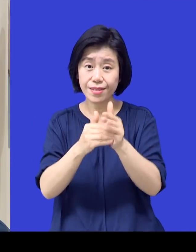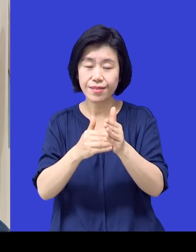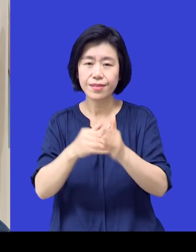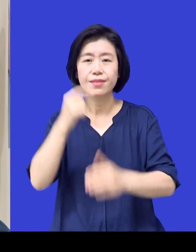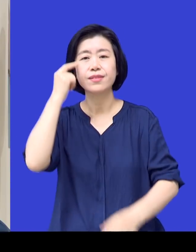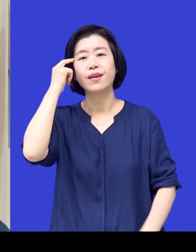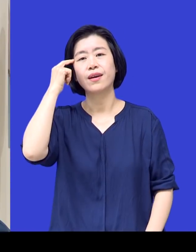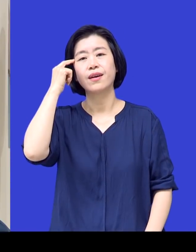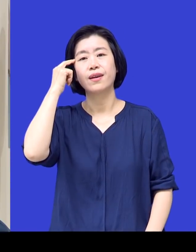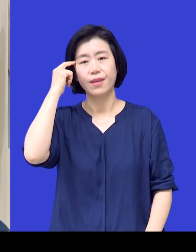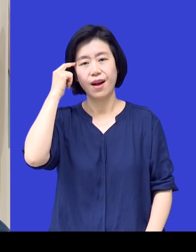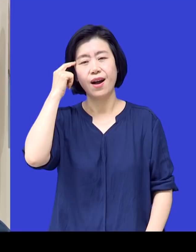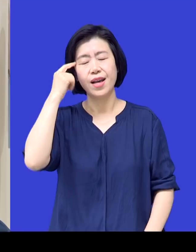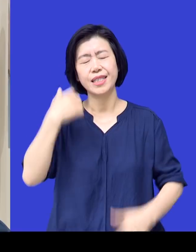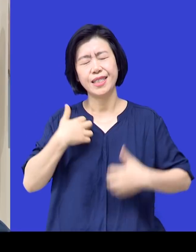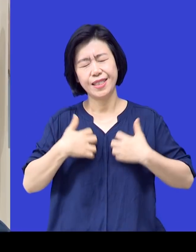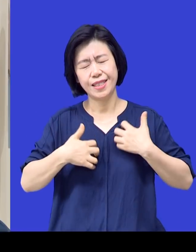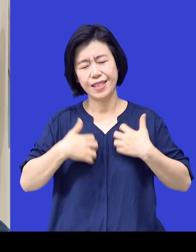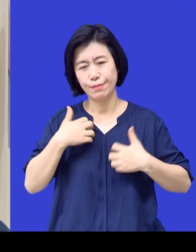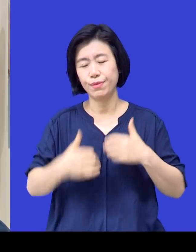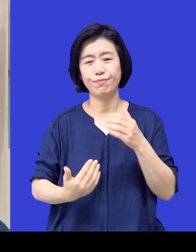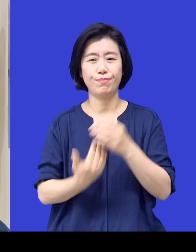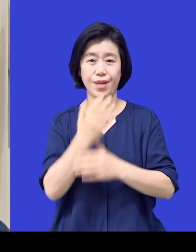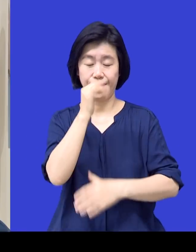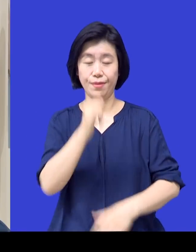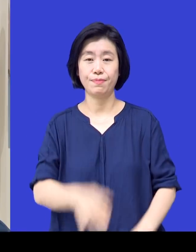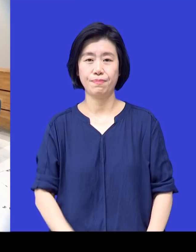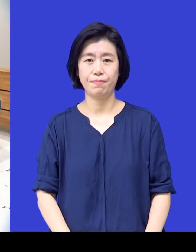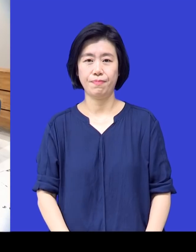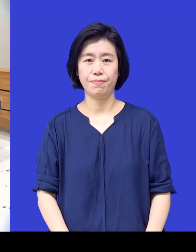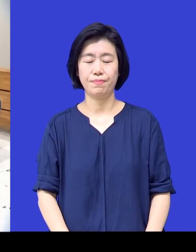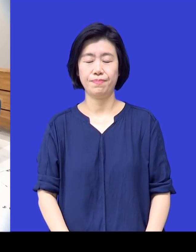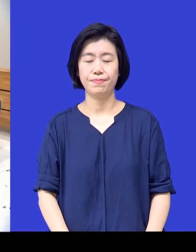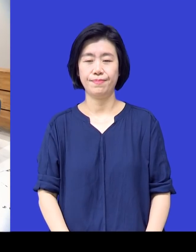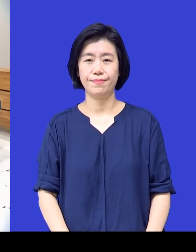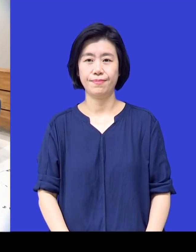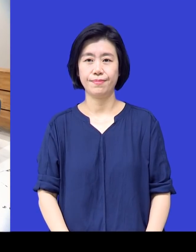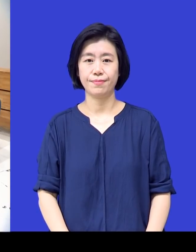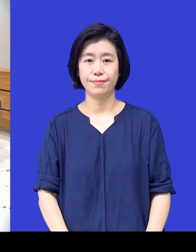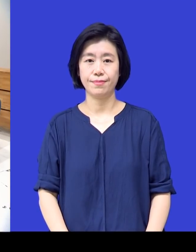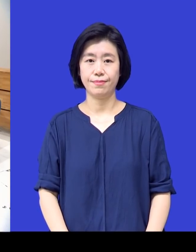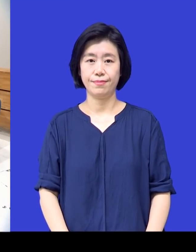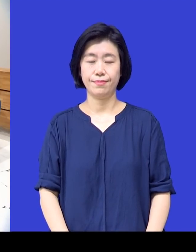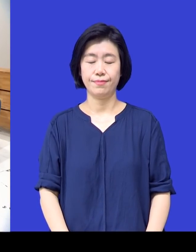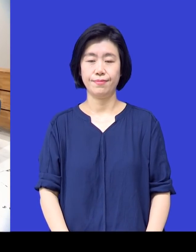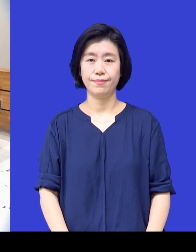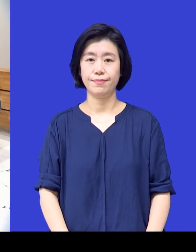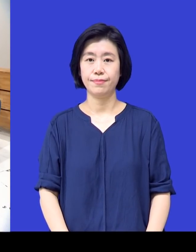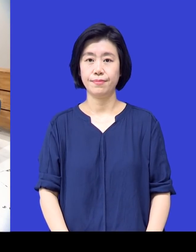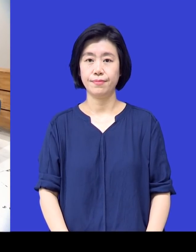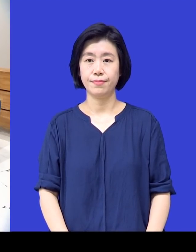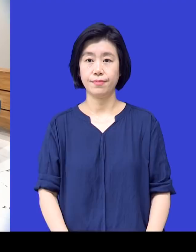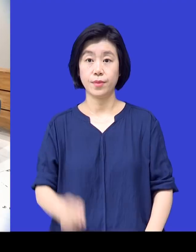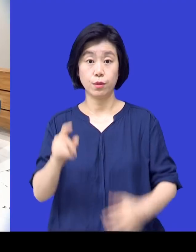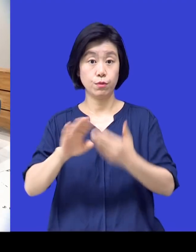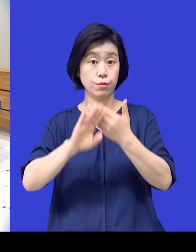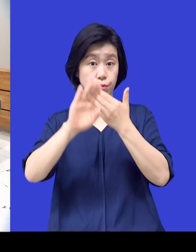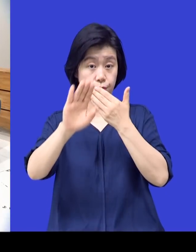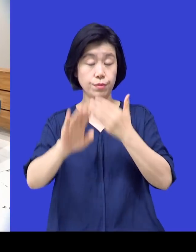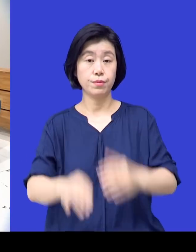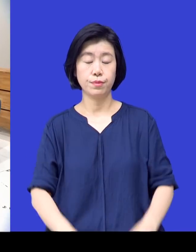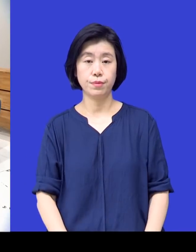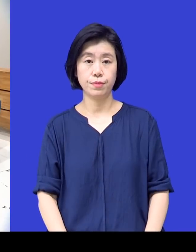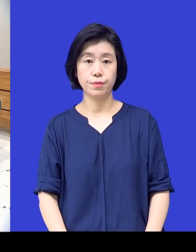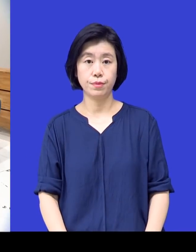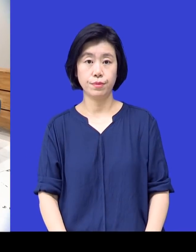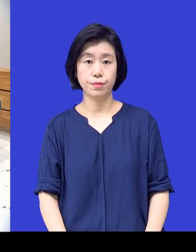그 진짜 기쁨이죠. 그 기쁨을 얻게 되셨군요. 예. 그럼 하나님을 이제 진하게 만나게 되셨고 그 후에